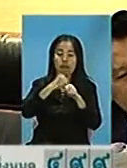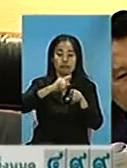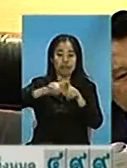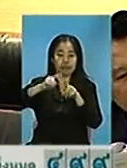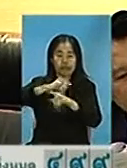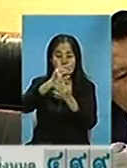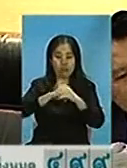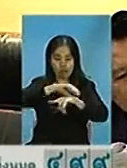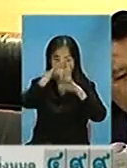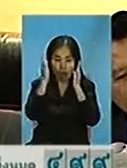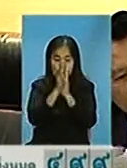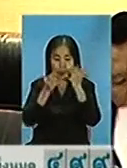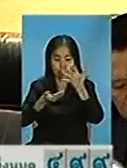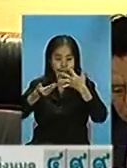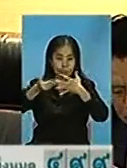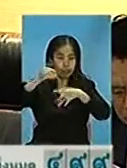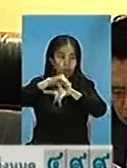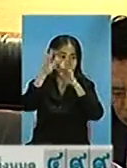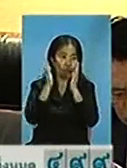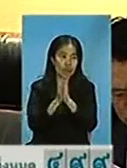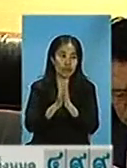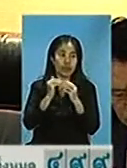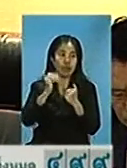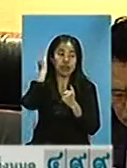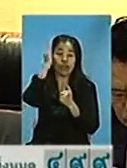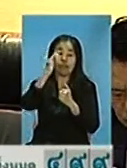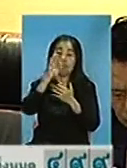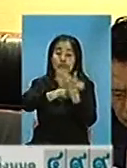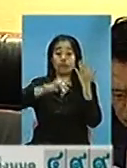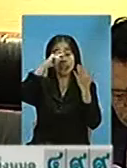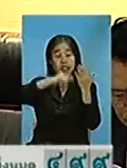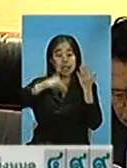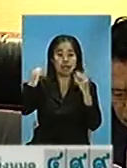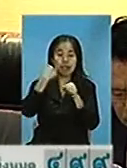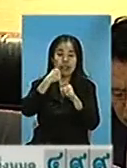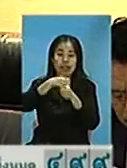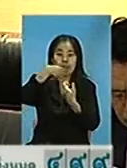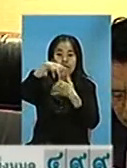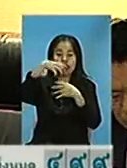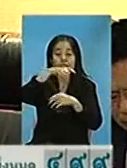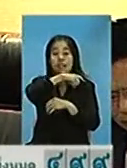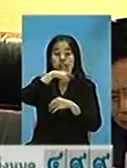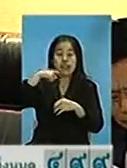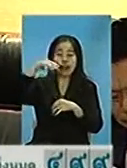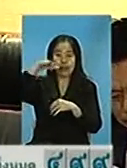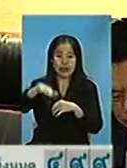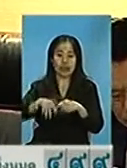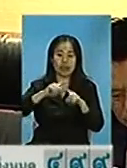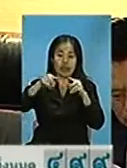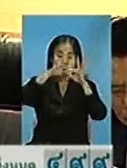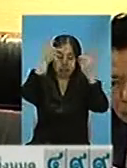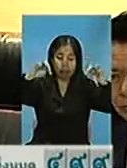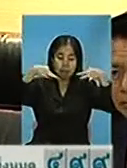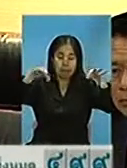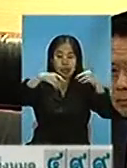ถึงปลายน้ำต่อไปนี้ประเทศไทยจะมีการส่งออกยางแท่งน้อยลงจะมีส่งออกยางแผ่นน้อยลง